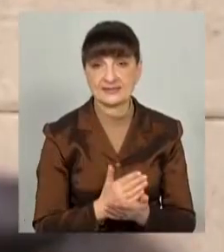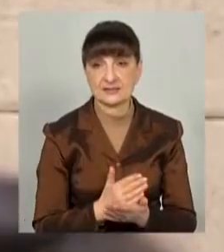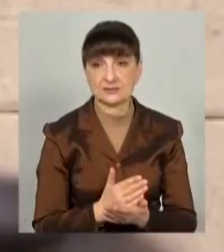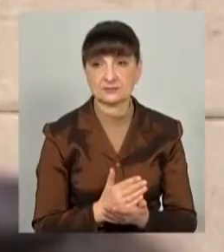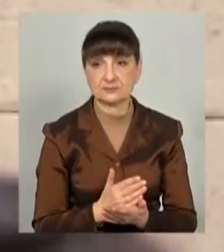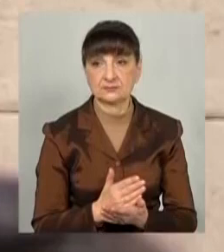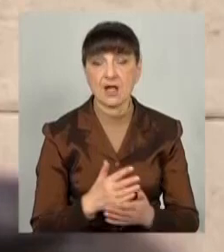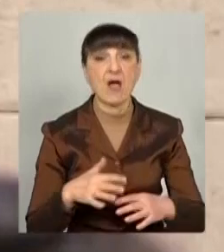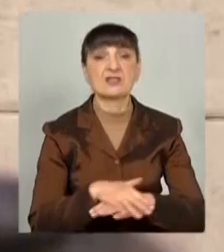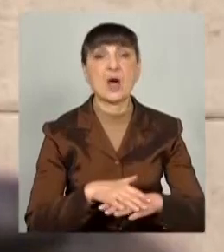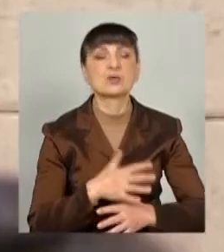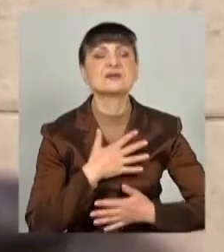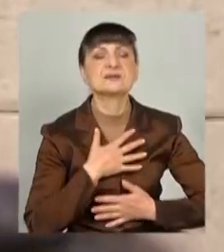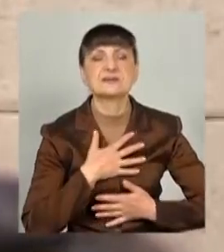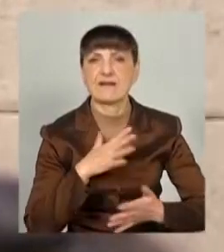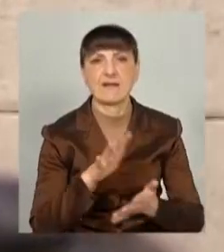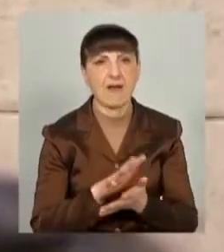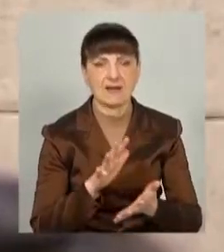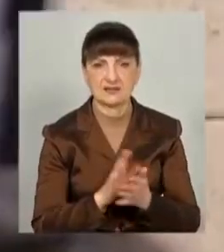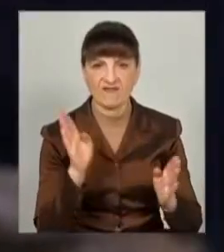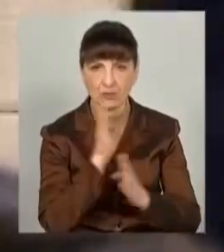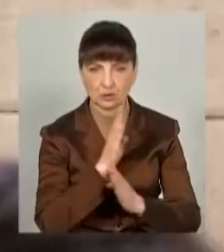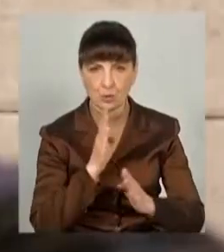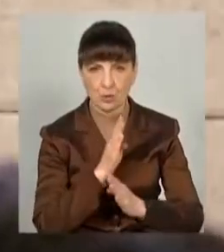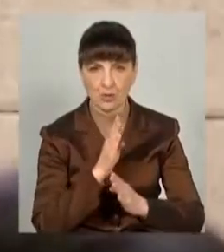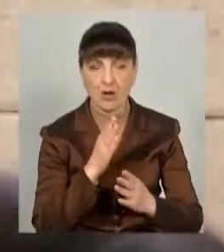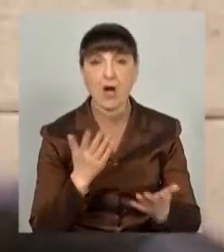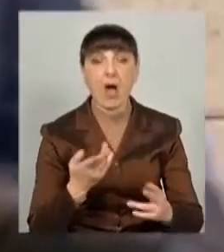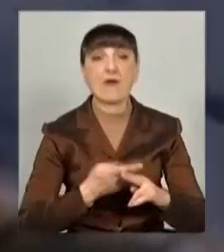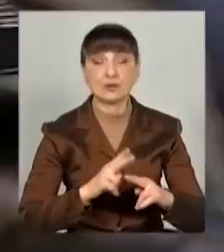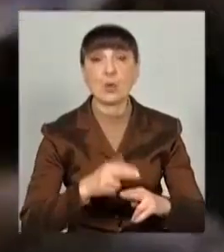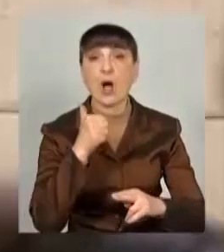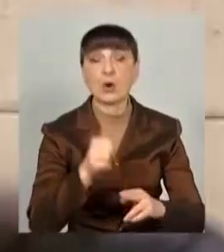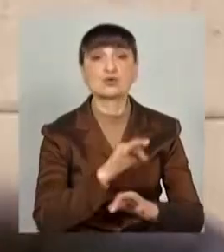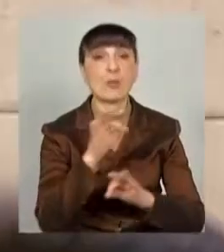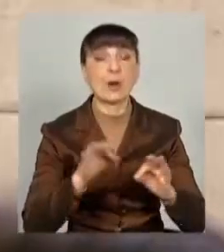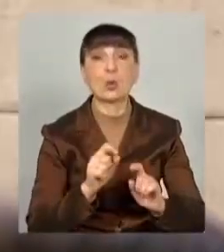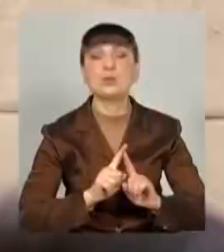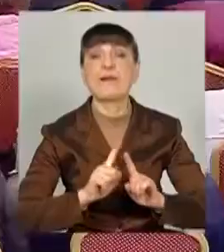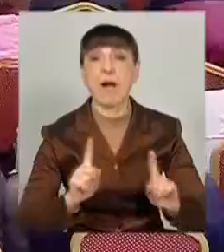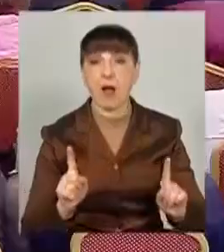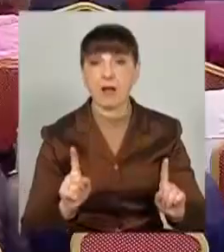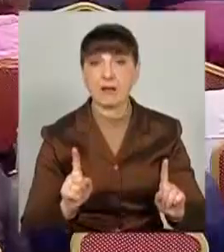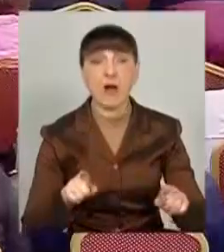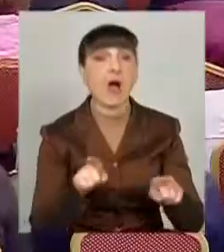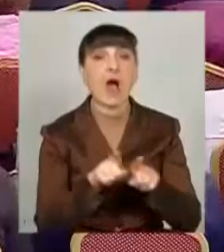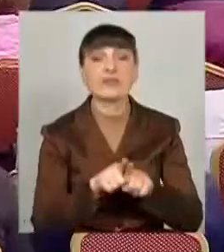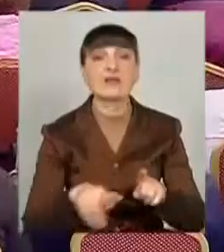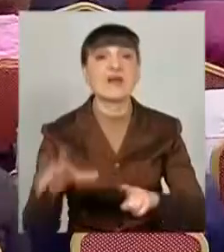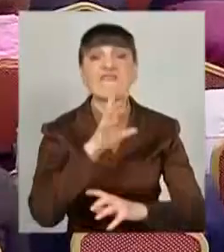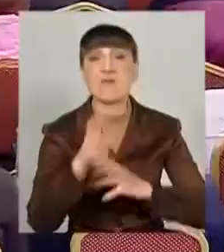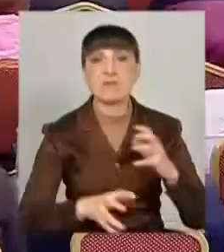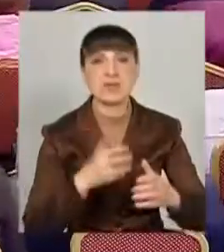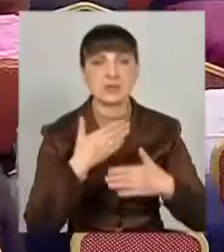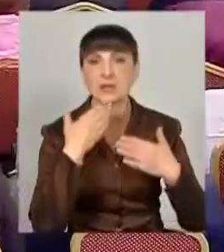народ задыхается А вот такое хороший проект уникальный проект аналогов нет в мире